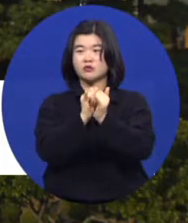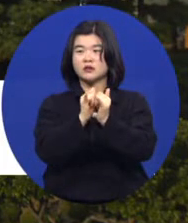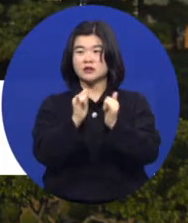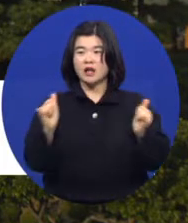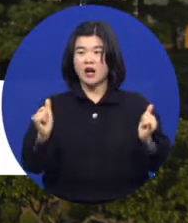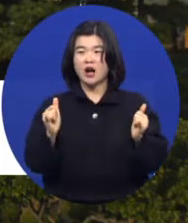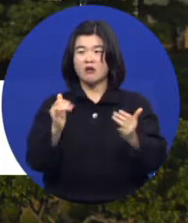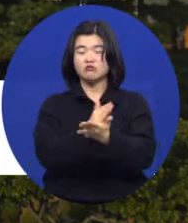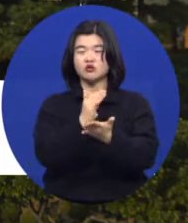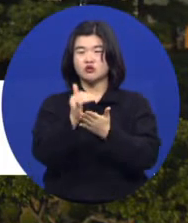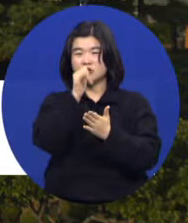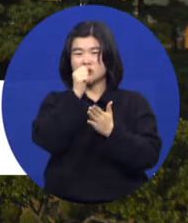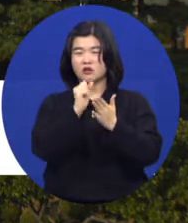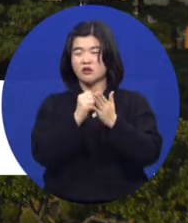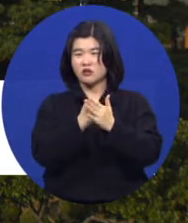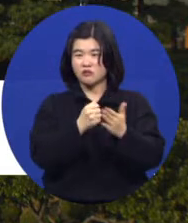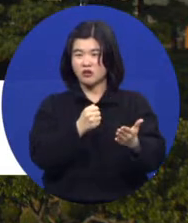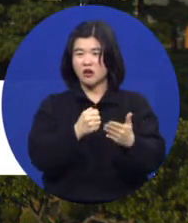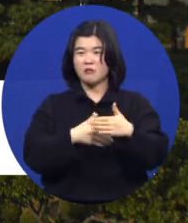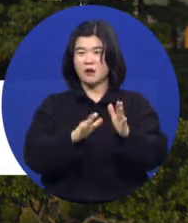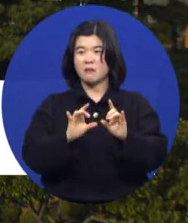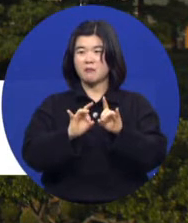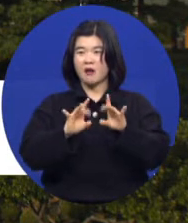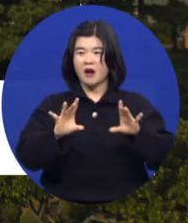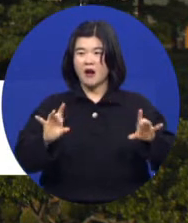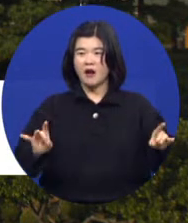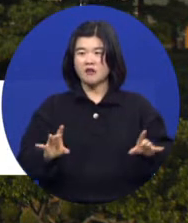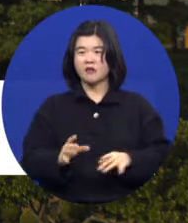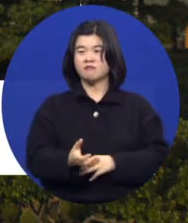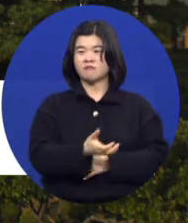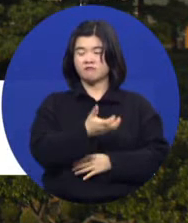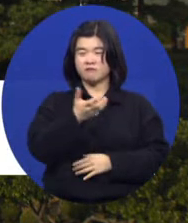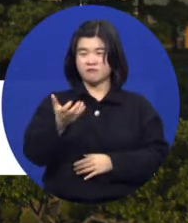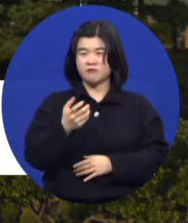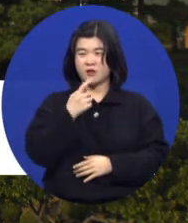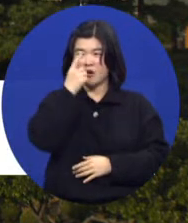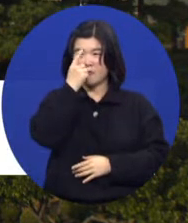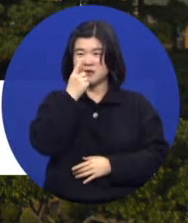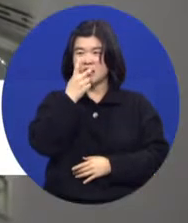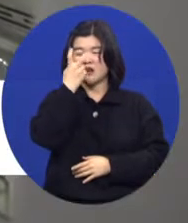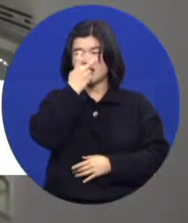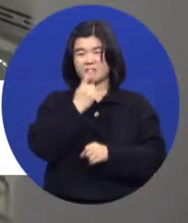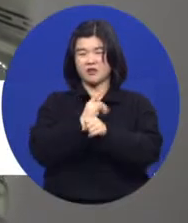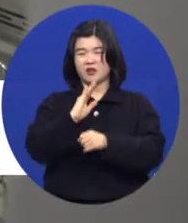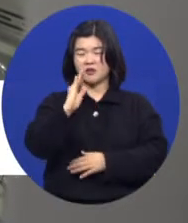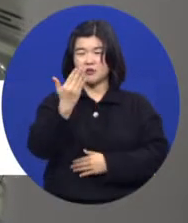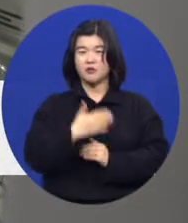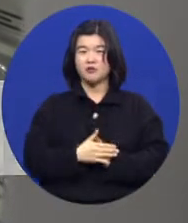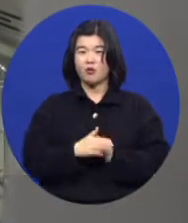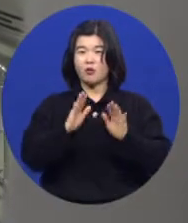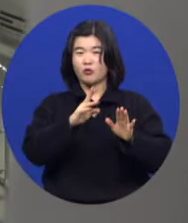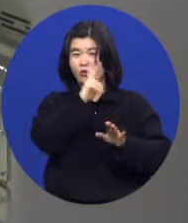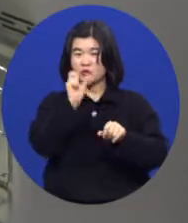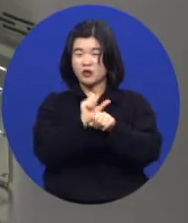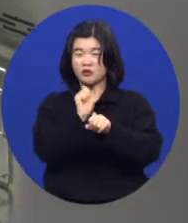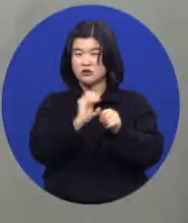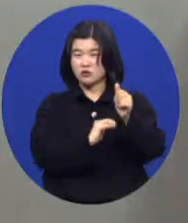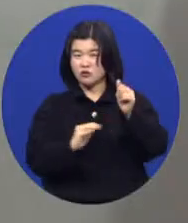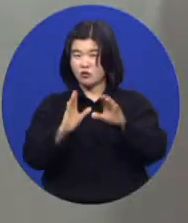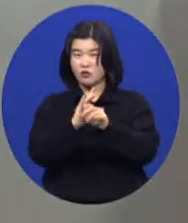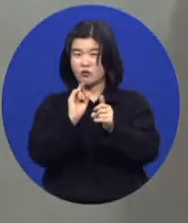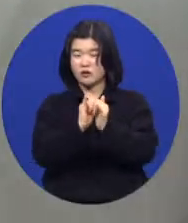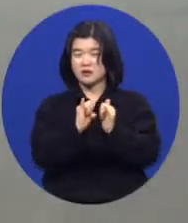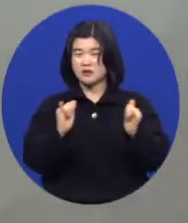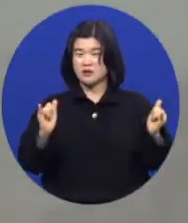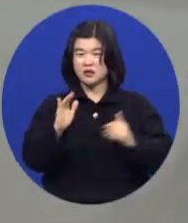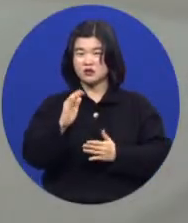조금 분류를 해야 되기 때문에 학급 단위로 이동형 PCR팀이 들어가서 검사하는 걸로. 오늘 오후 5시 기준 제주 지역